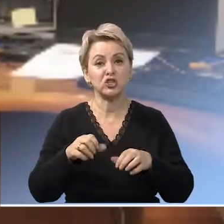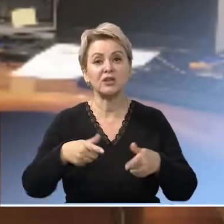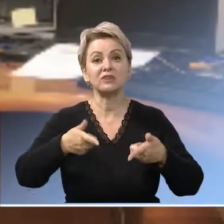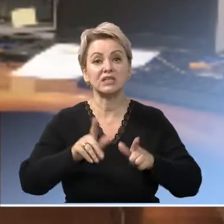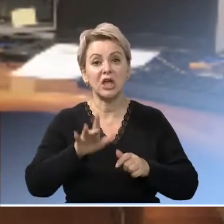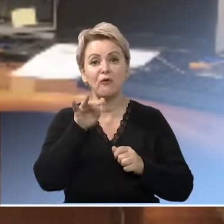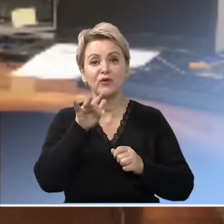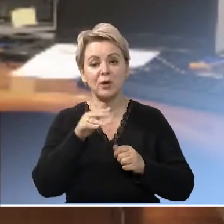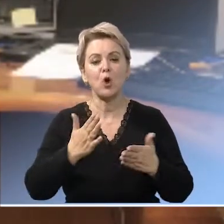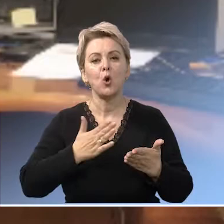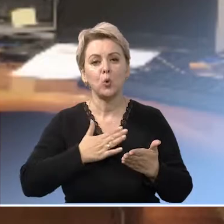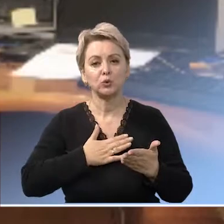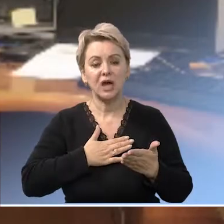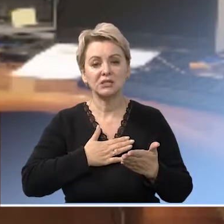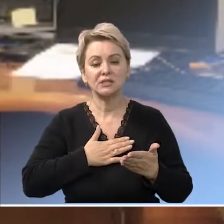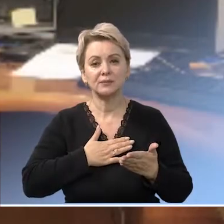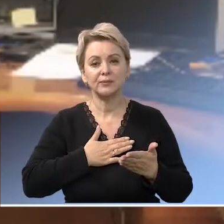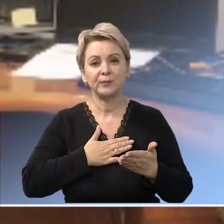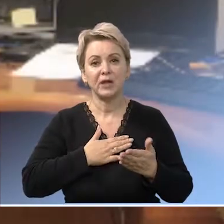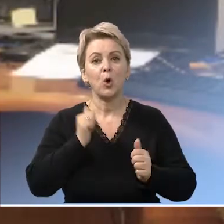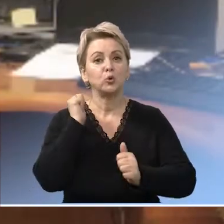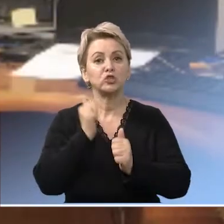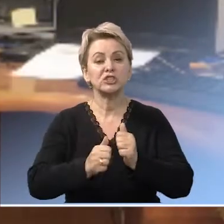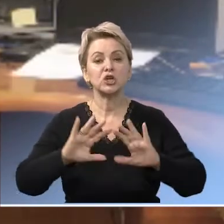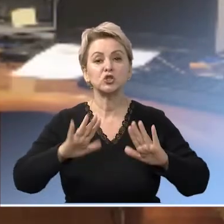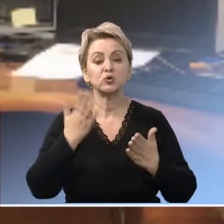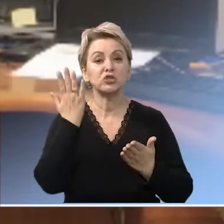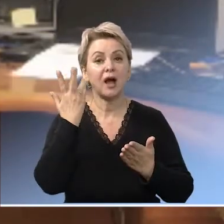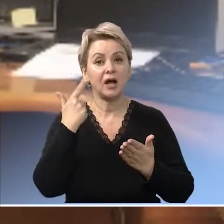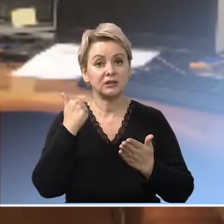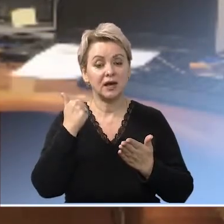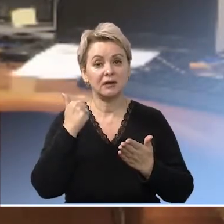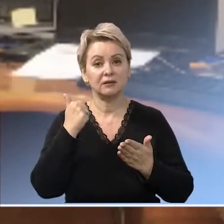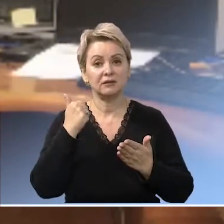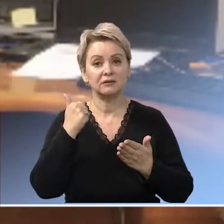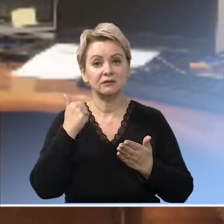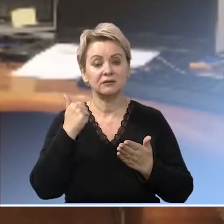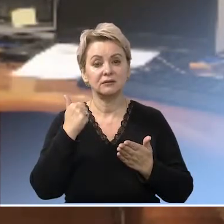Также в настоящее время у нас участились случаи, когда